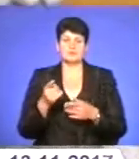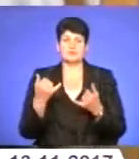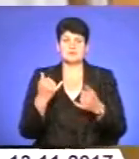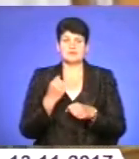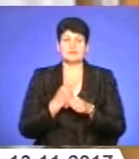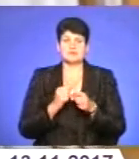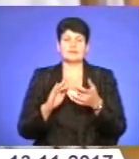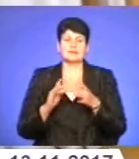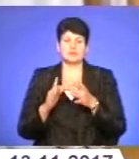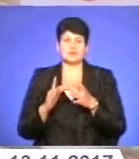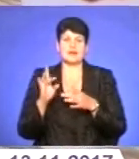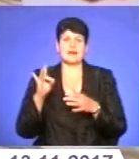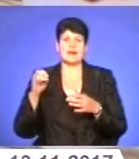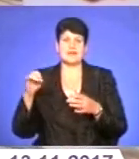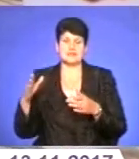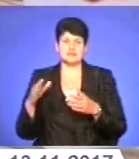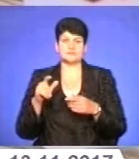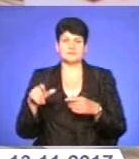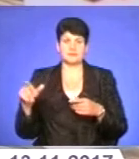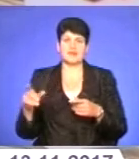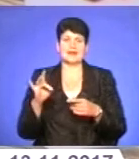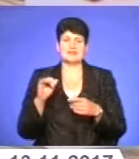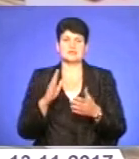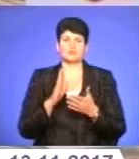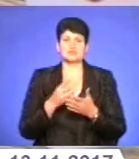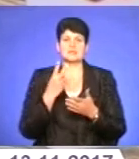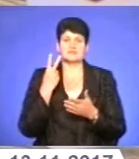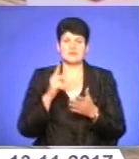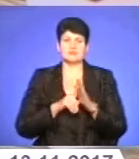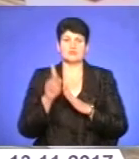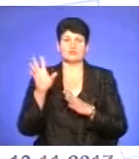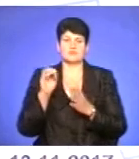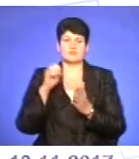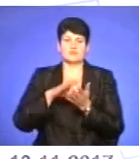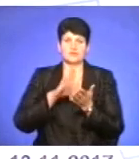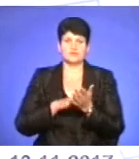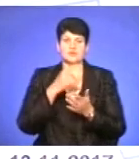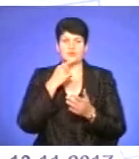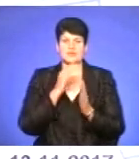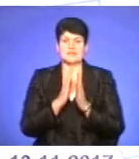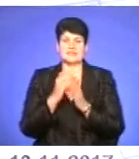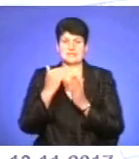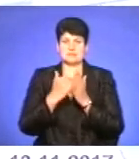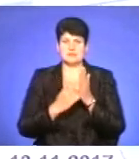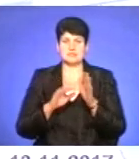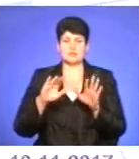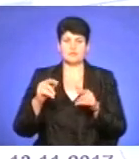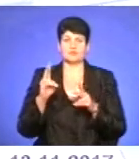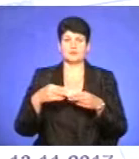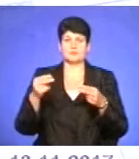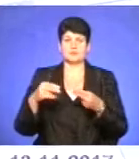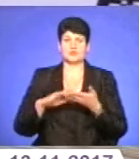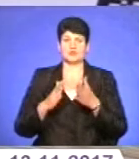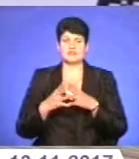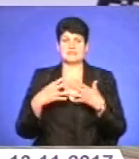над електронним реєстром пацієнтів. Реєстрів буде два. Спочатку усіх занесуть в червоний список, а згодом тих, хто укладе договір з сімейним